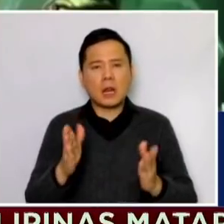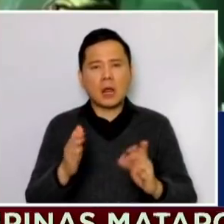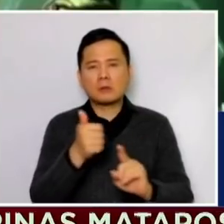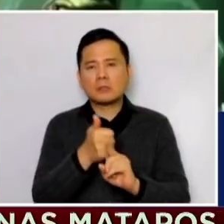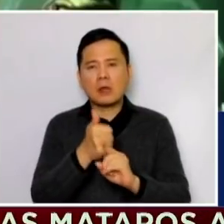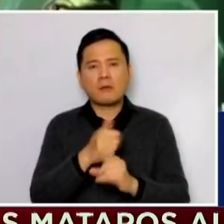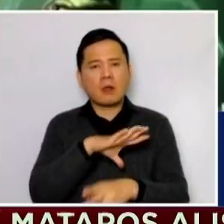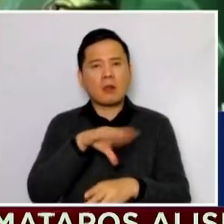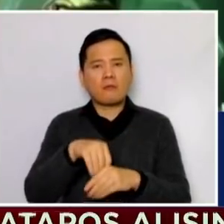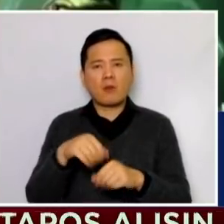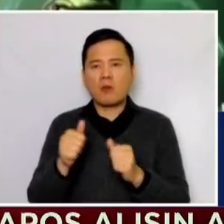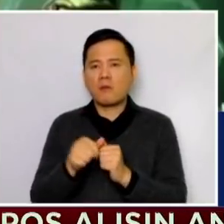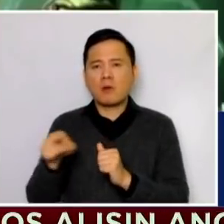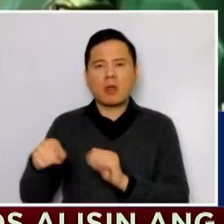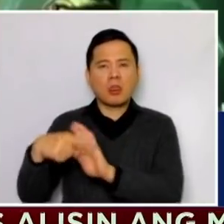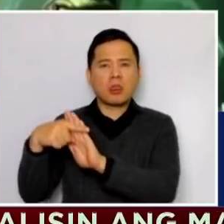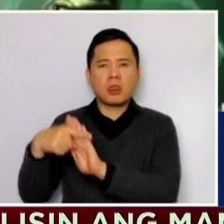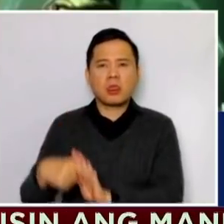partners